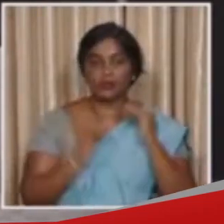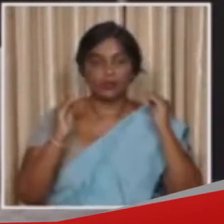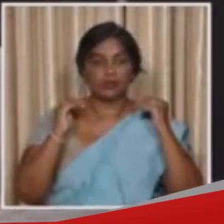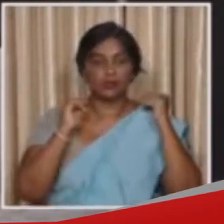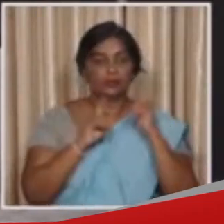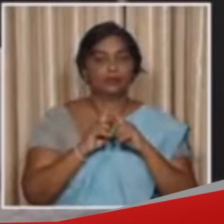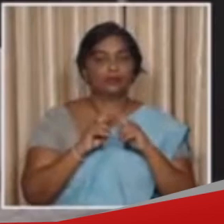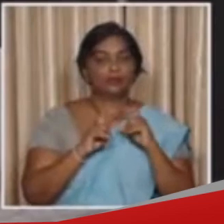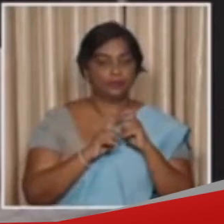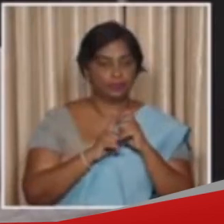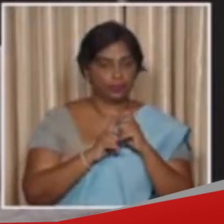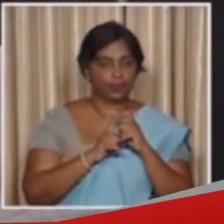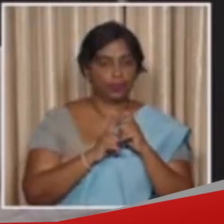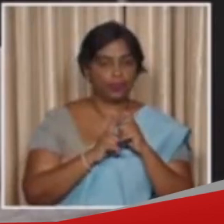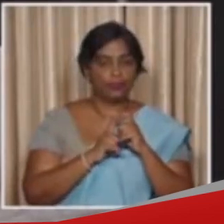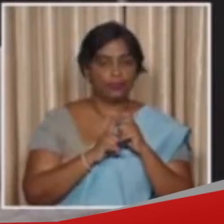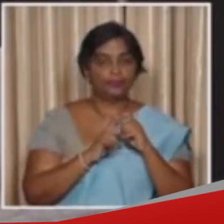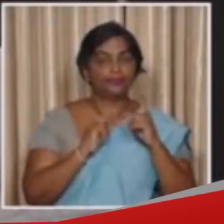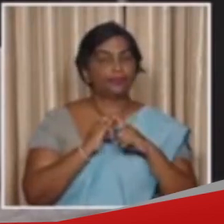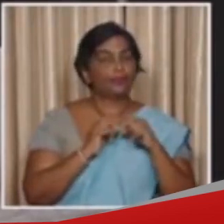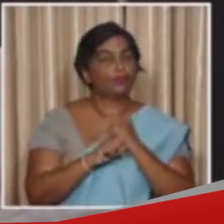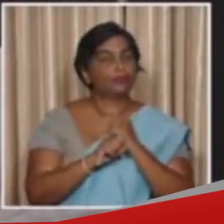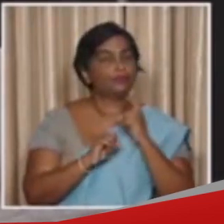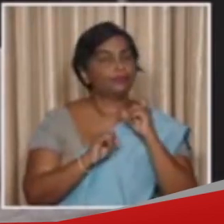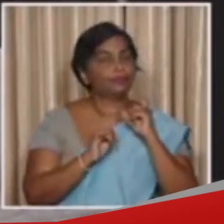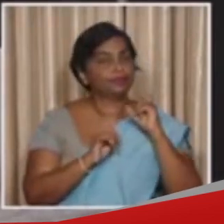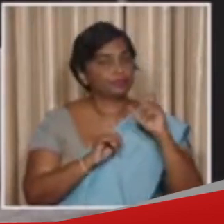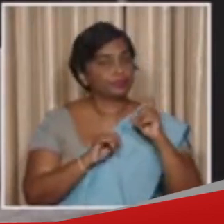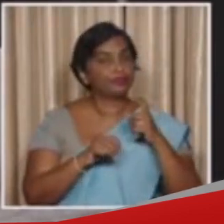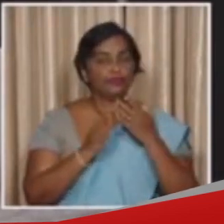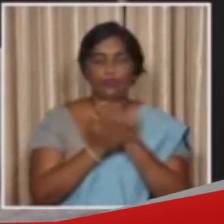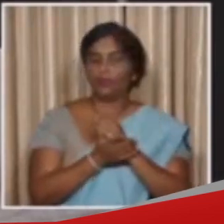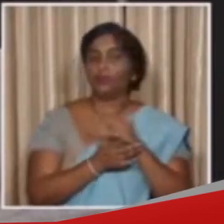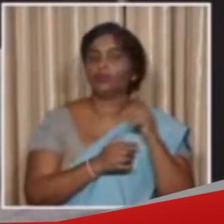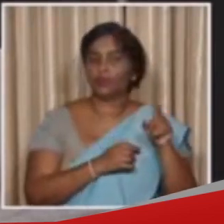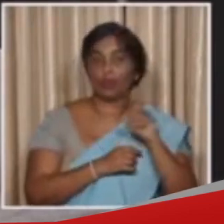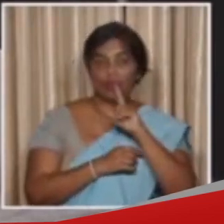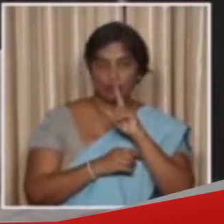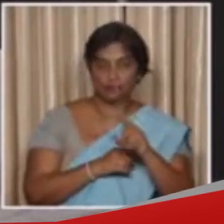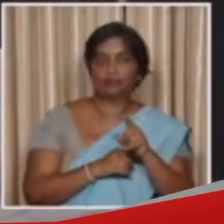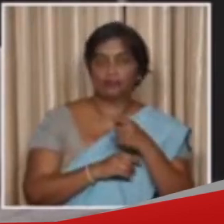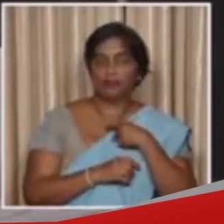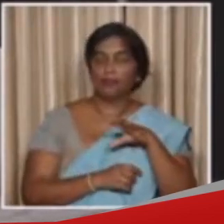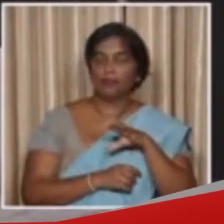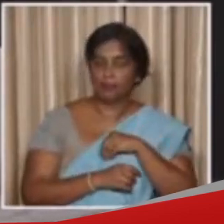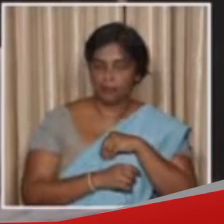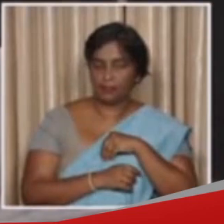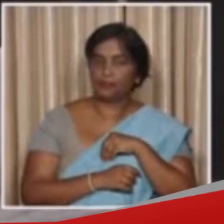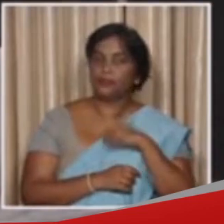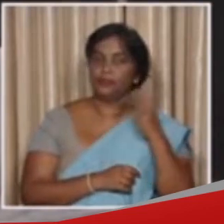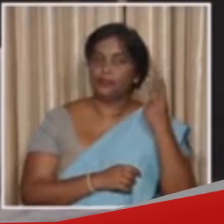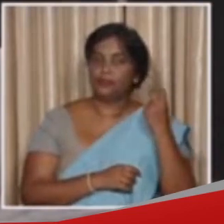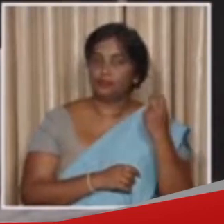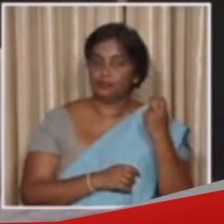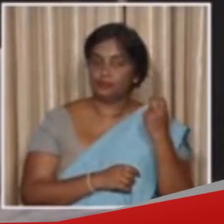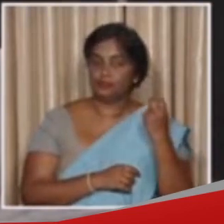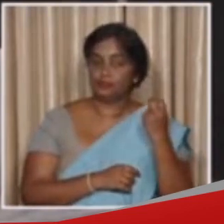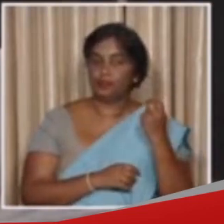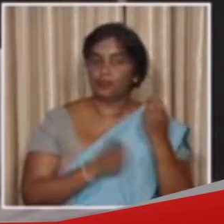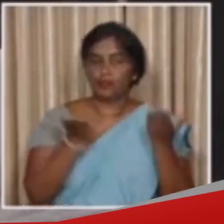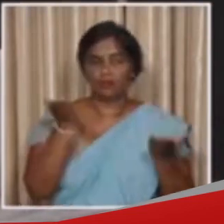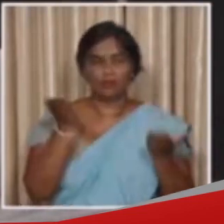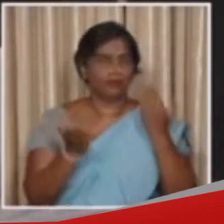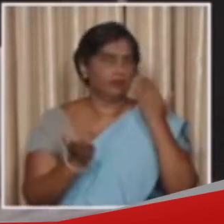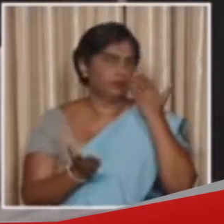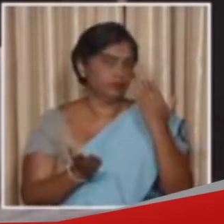डिविशन किसाई यू जी सी गे कोटस यदि एक तुम्हें कारण मैं पिलगण दिदा